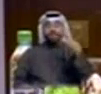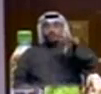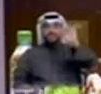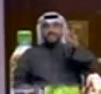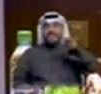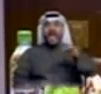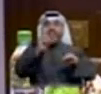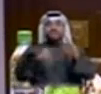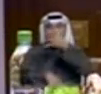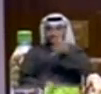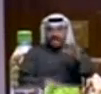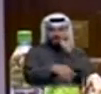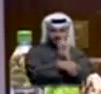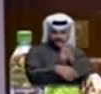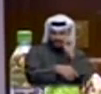بأعمال المرحوم